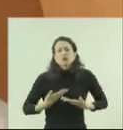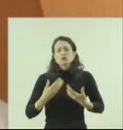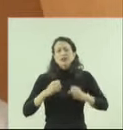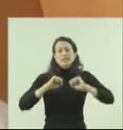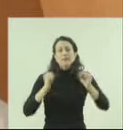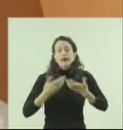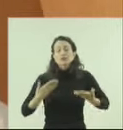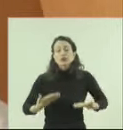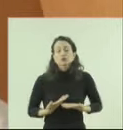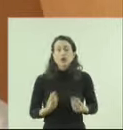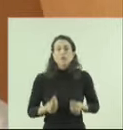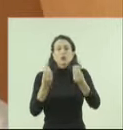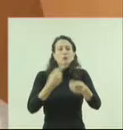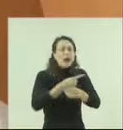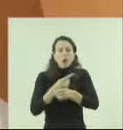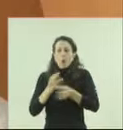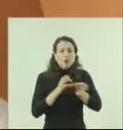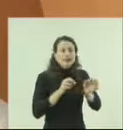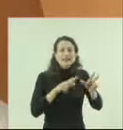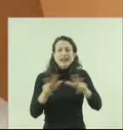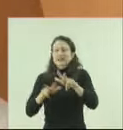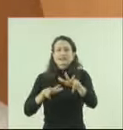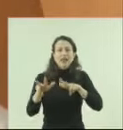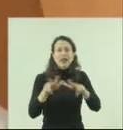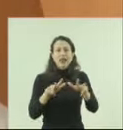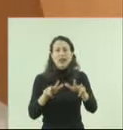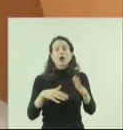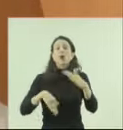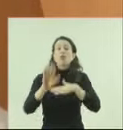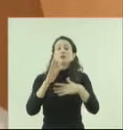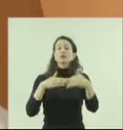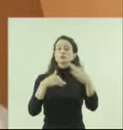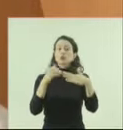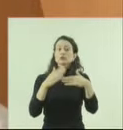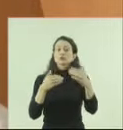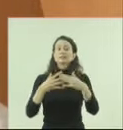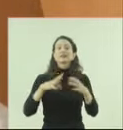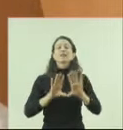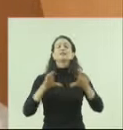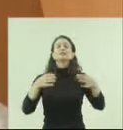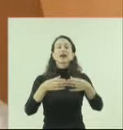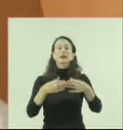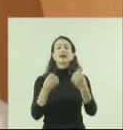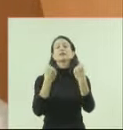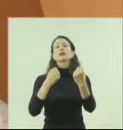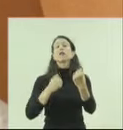системи в сферата на здравеопазването, от повече професионалисти в сферата на здравеопазването.